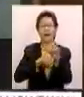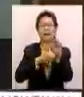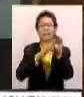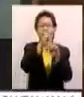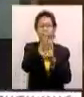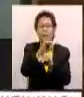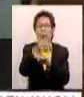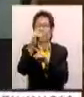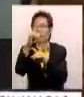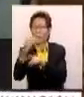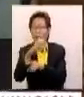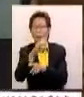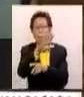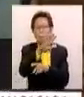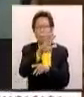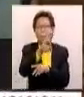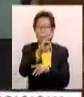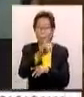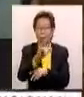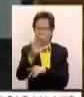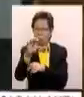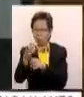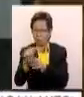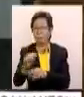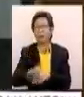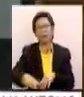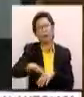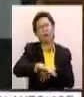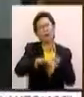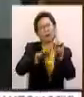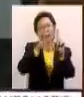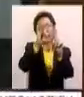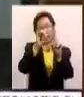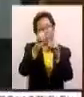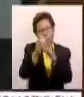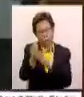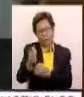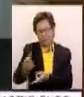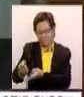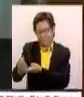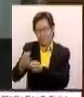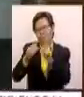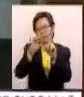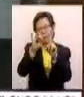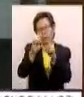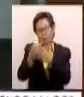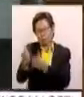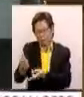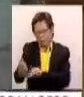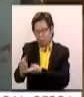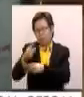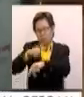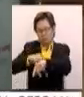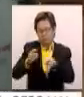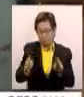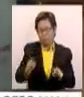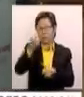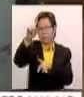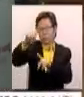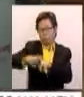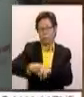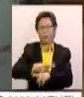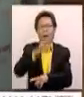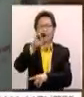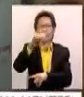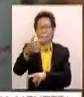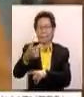juga My50 ini, dianggarkan kira-kira RM180 dapat dijimatkan dalam tempoh sebulan. Margaret